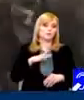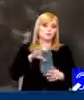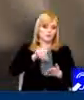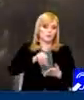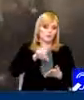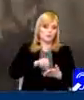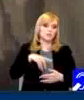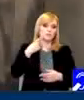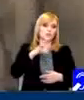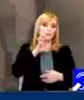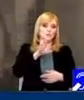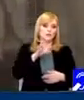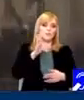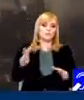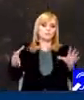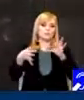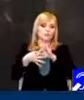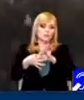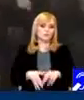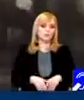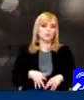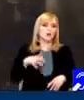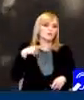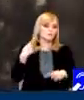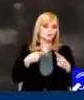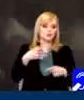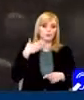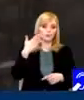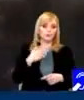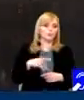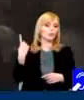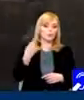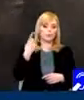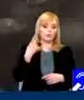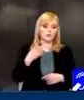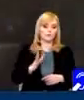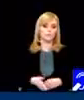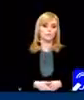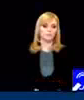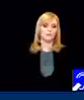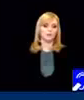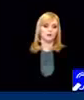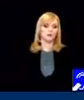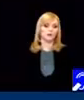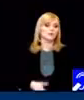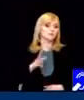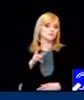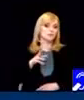Țării și a proclamat Basarabia unită, de această dată pentru totdeauna cu România, una și indivizibilă. El a fost un mare